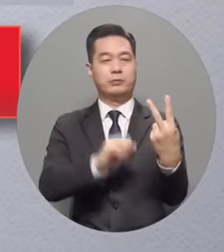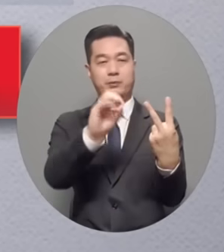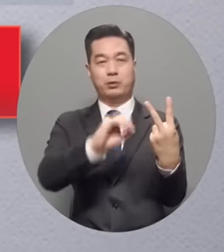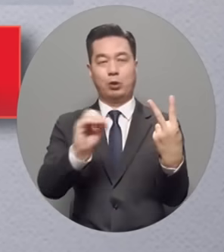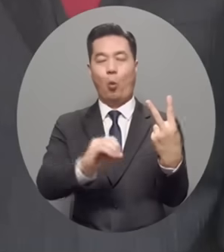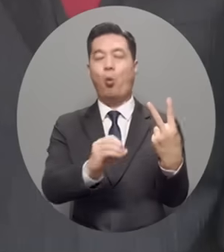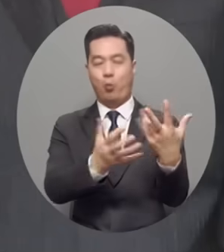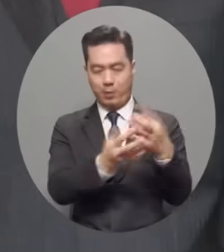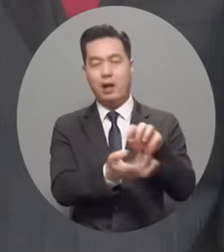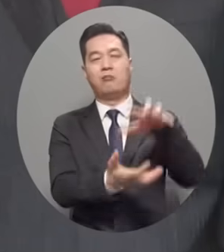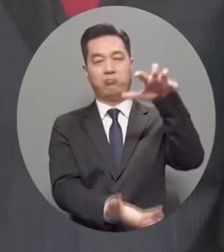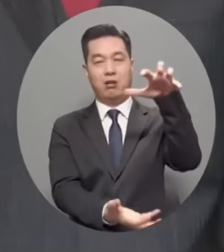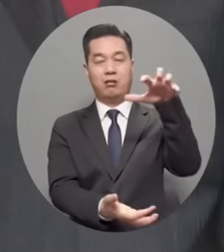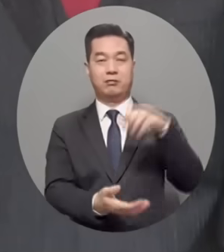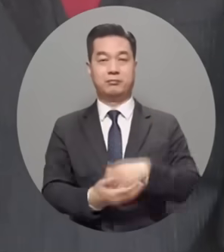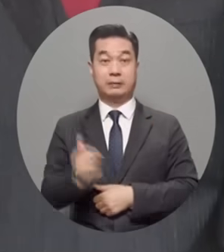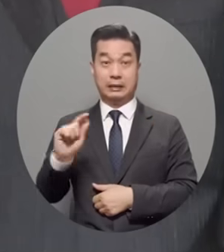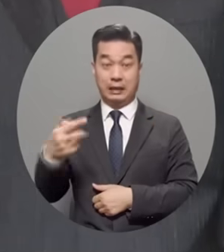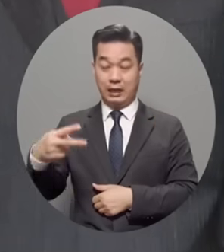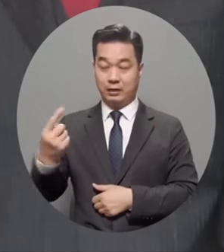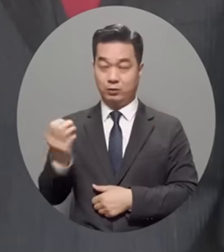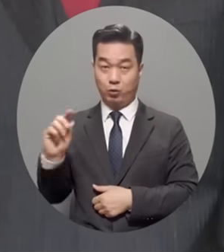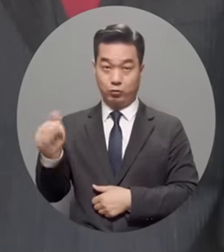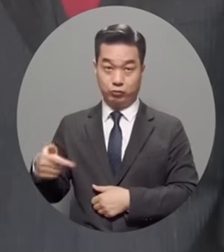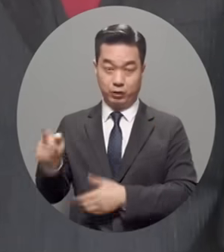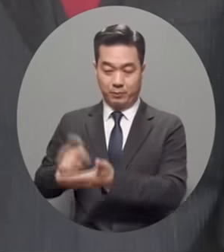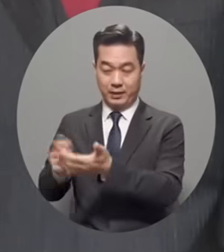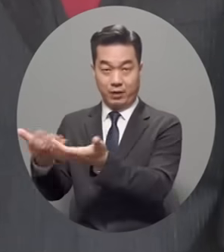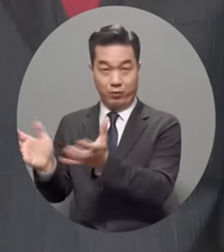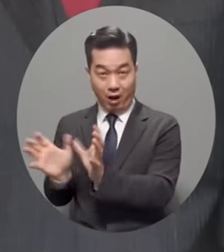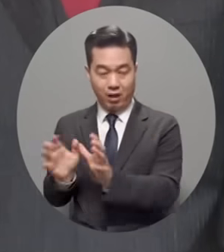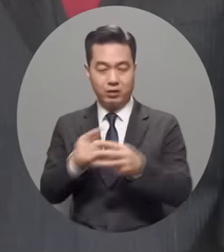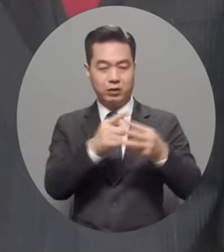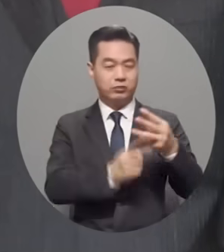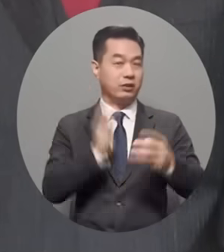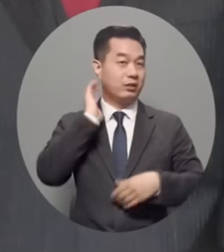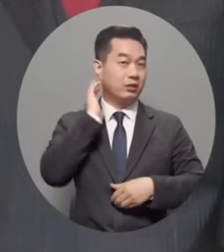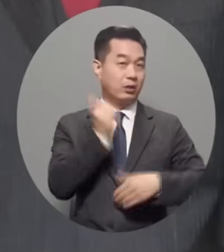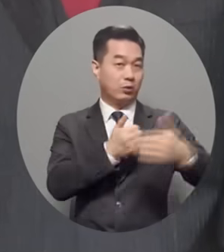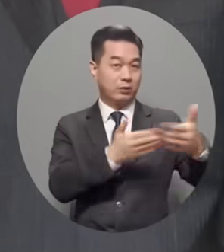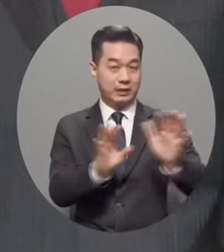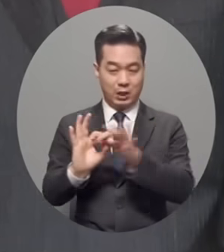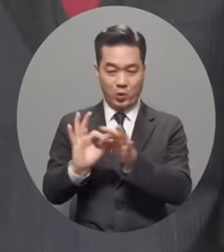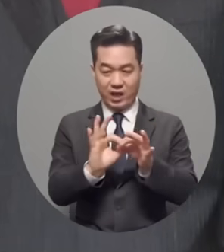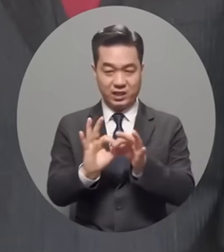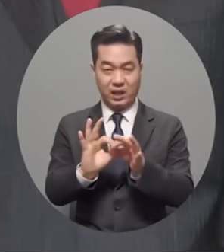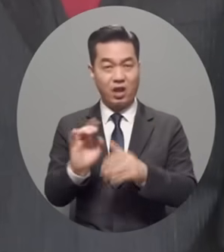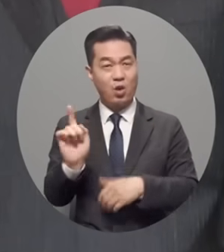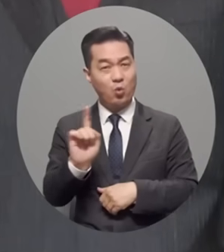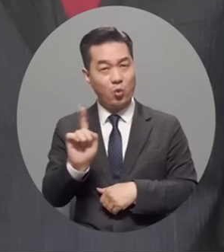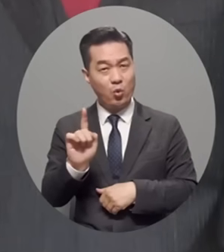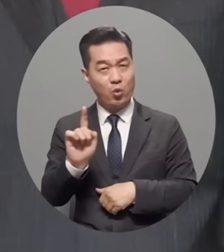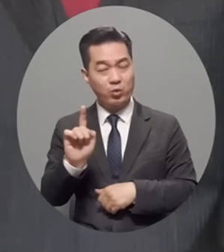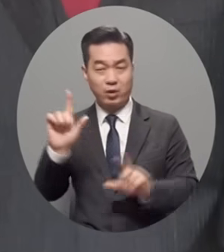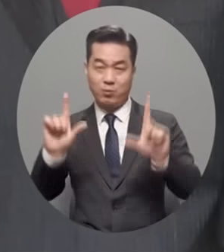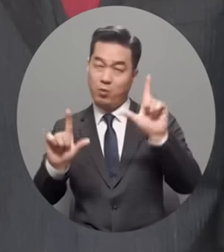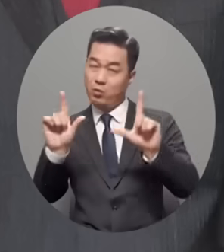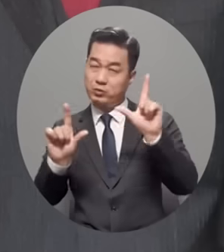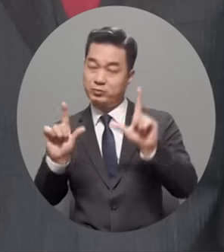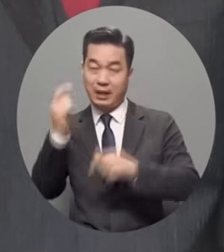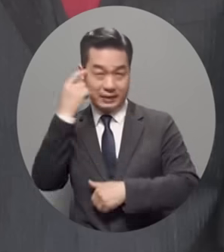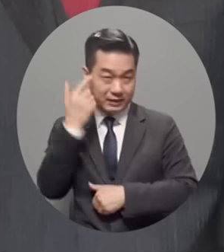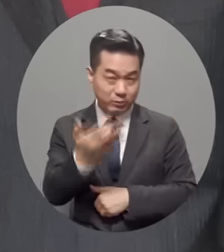나타났습니다. 한동훈 비대위원장 체제와 윤석열 대통령실과의 관계가 어떻게 될 것으로 예상하는지에 대한